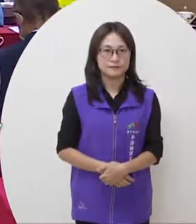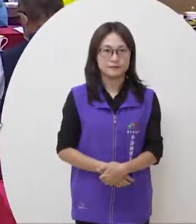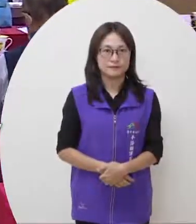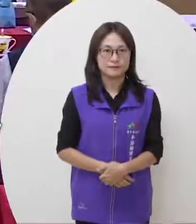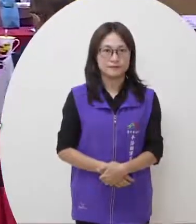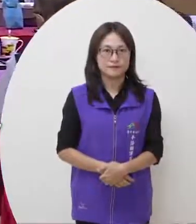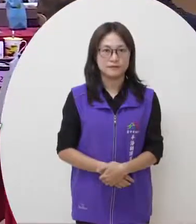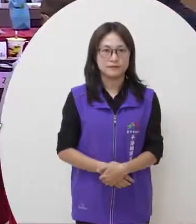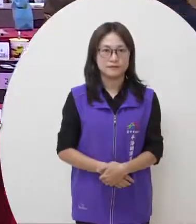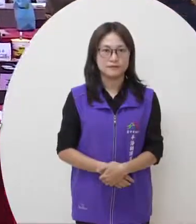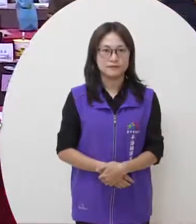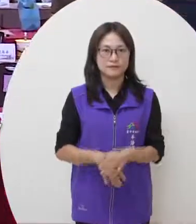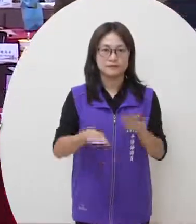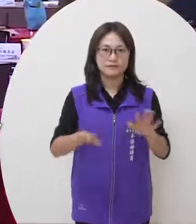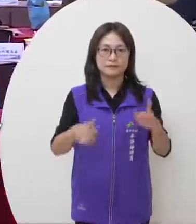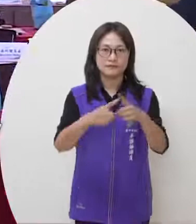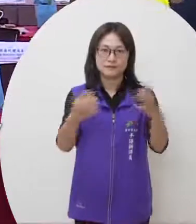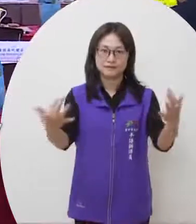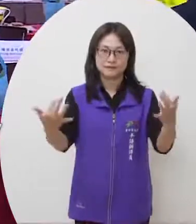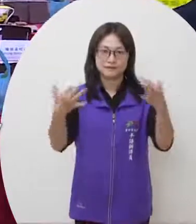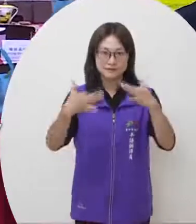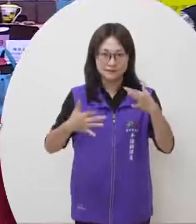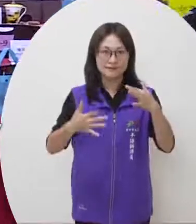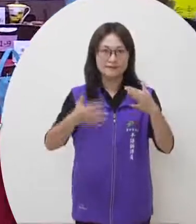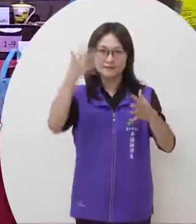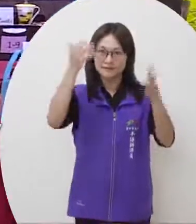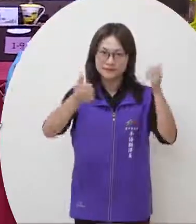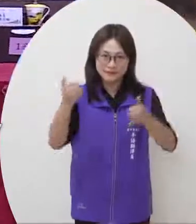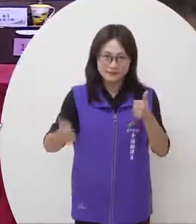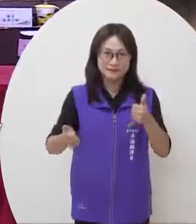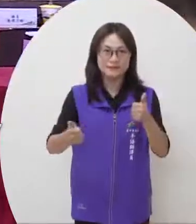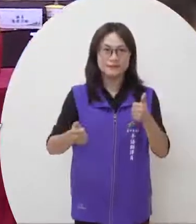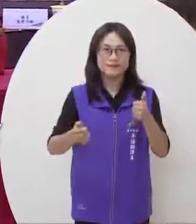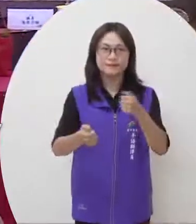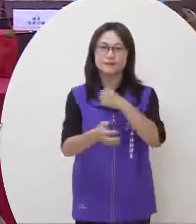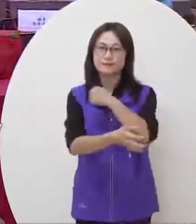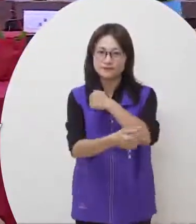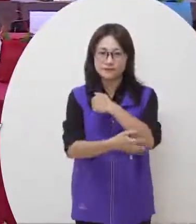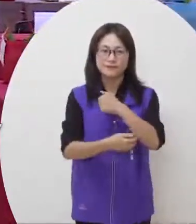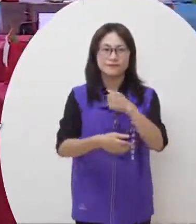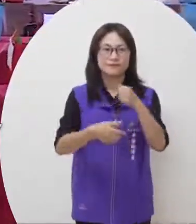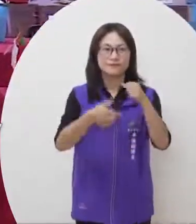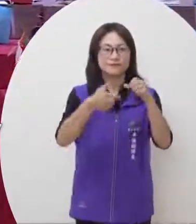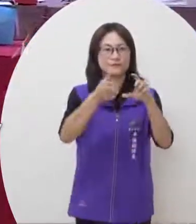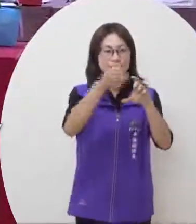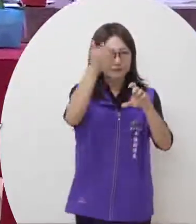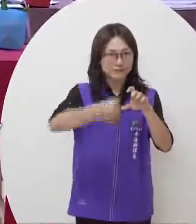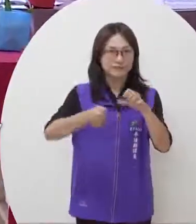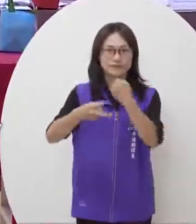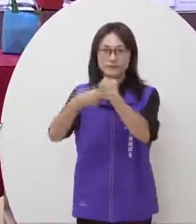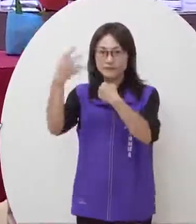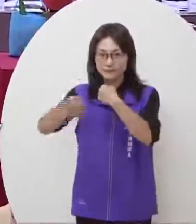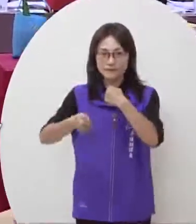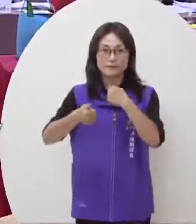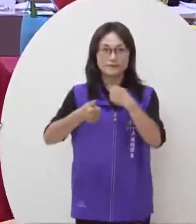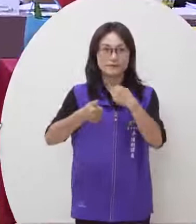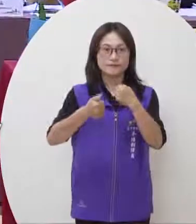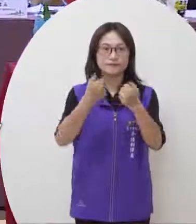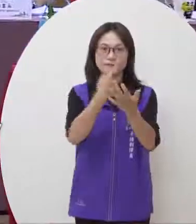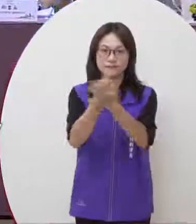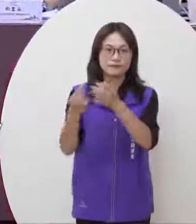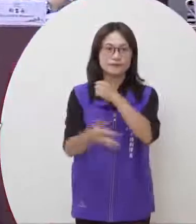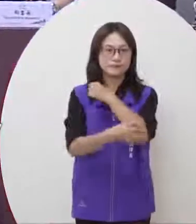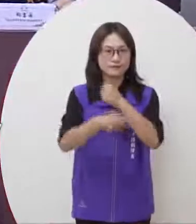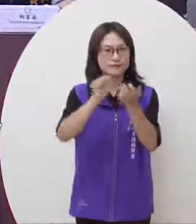我们在场的各位同仁、各位里长，还有我们陈区长，那以及区公所所有同仁、各位记者先生、女